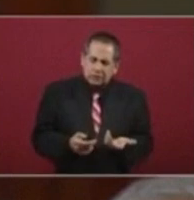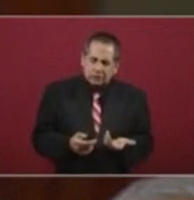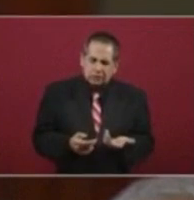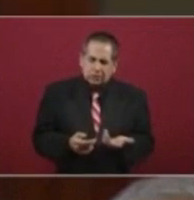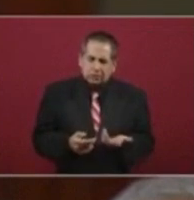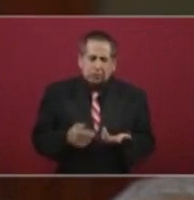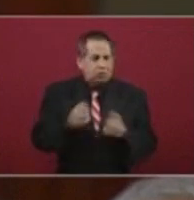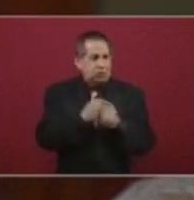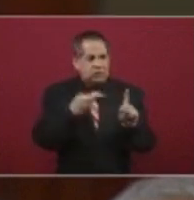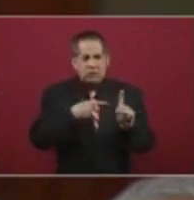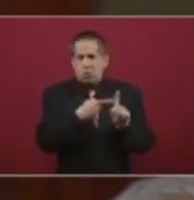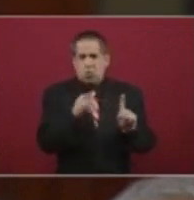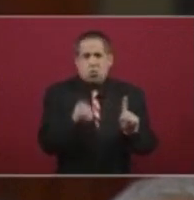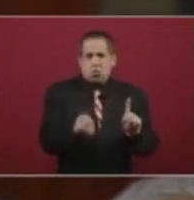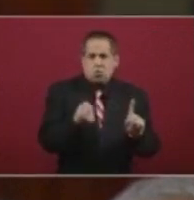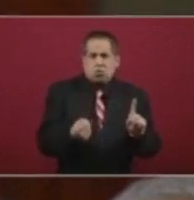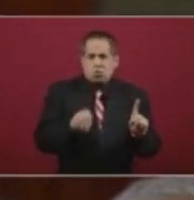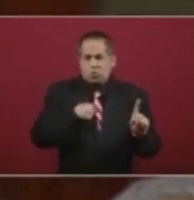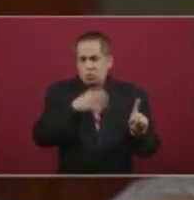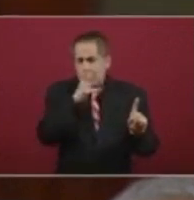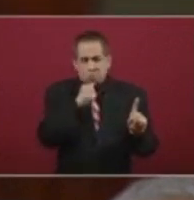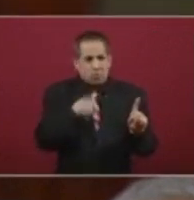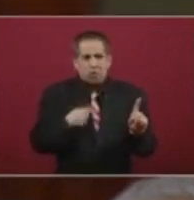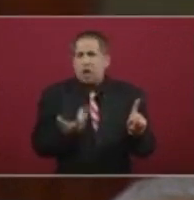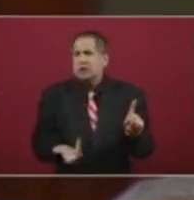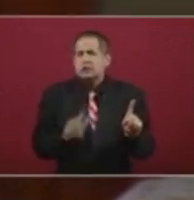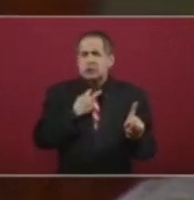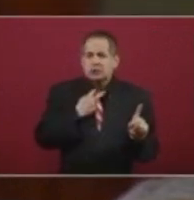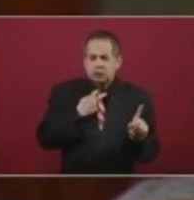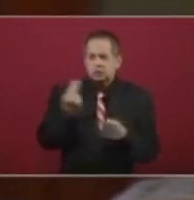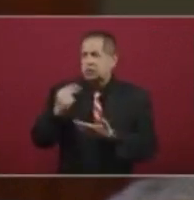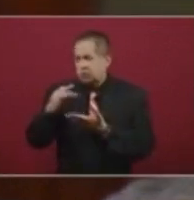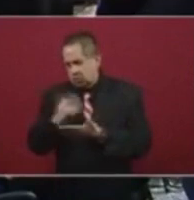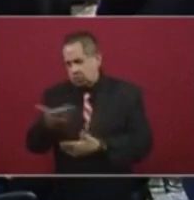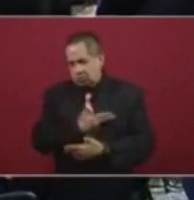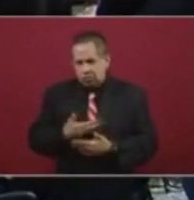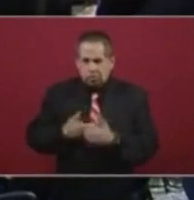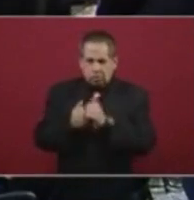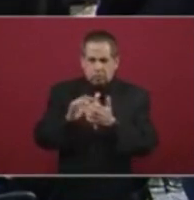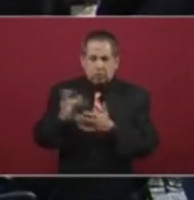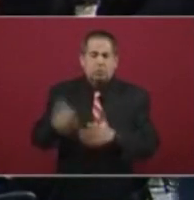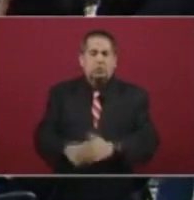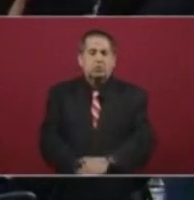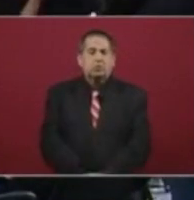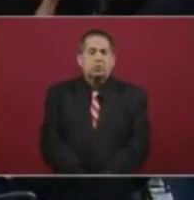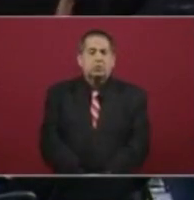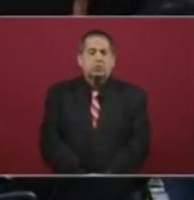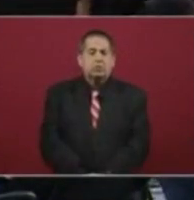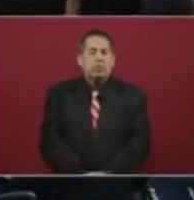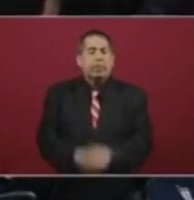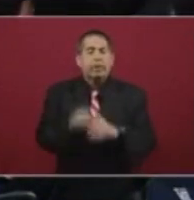правительства. Это уже третье по счету убийство сотрудников СМИ в Мексике с начала января и второе в штате Нижняя